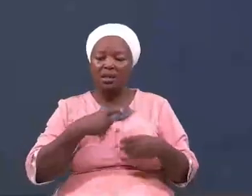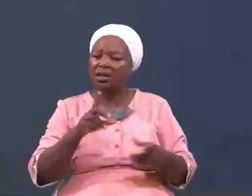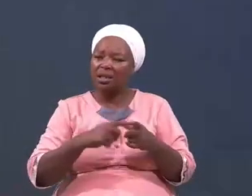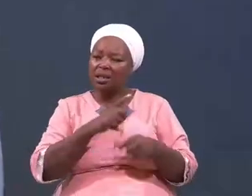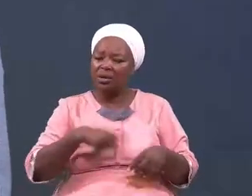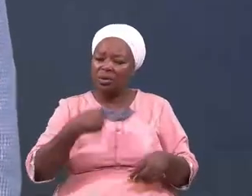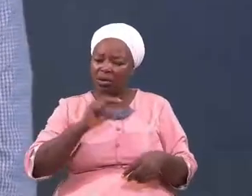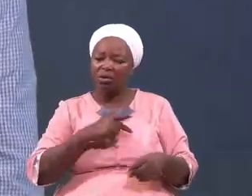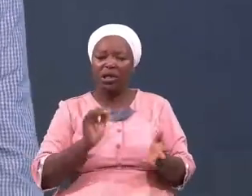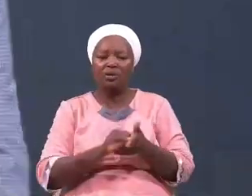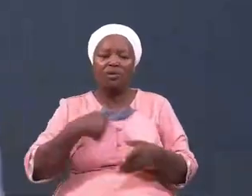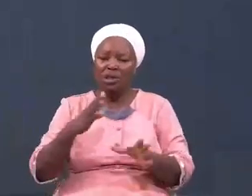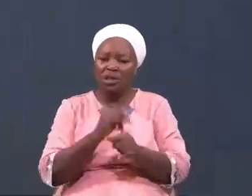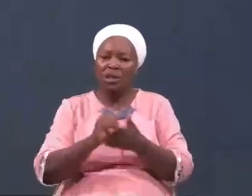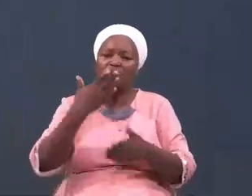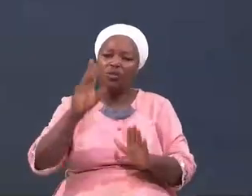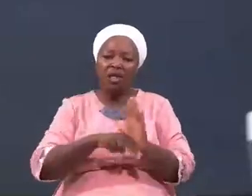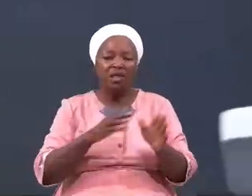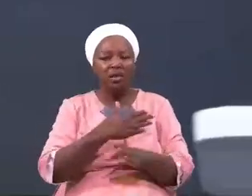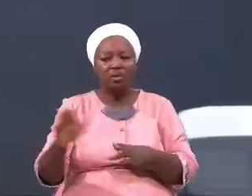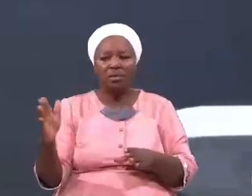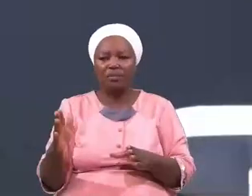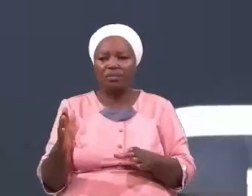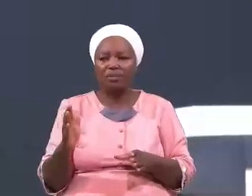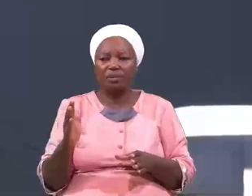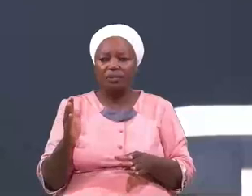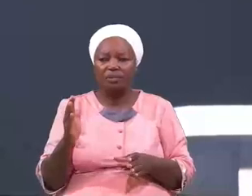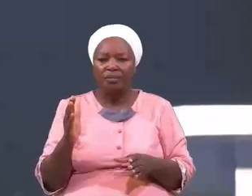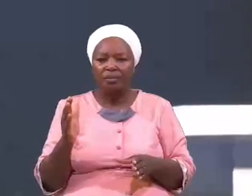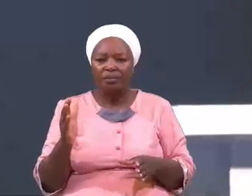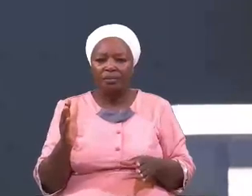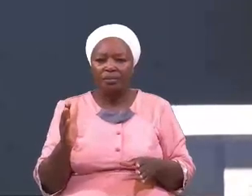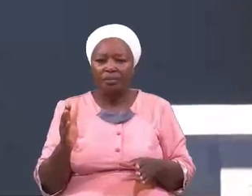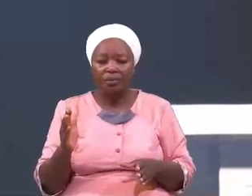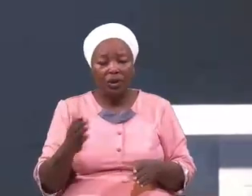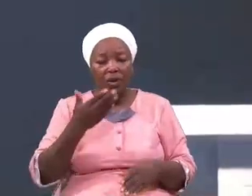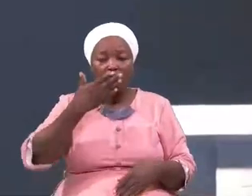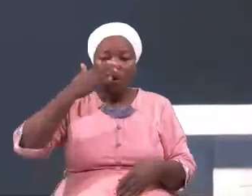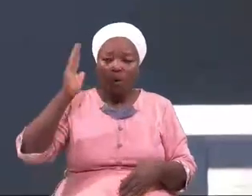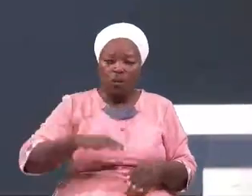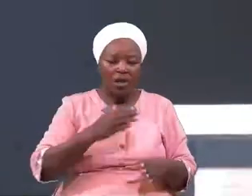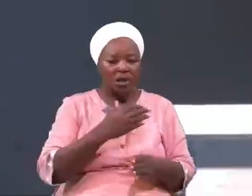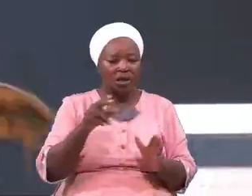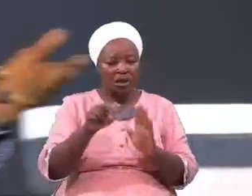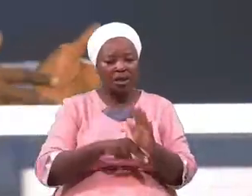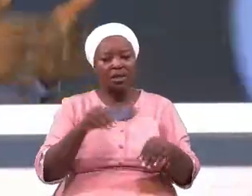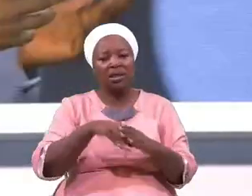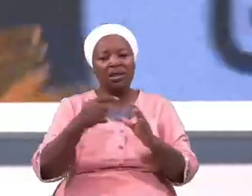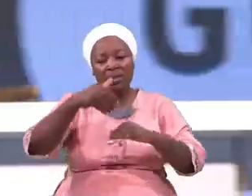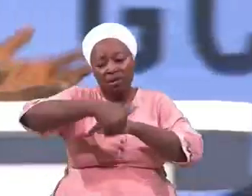Vous ne les aimez pas comme vous-même, comme Christ les a aimés. Il dit: ôtez le levain, la méchanceté, la